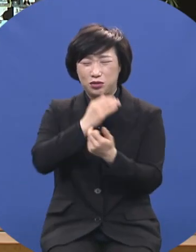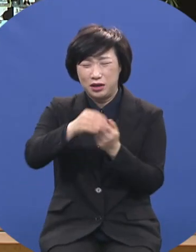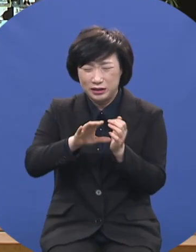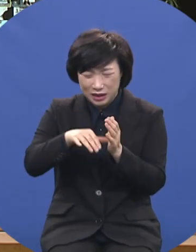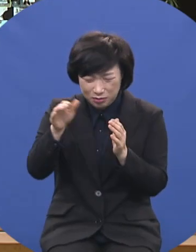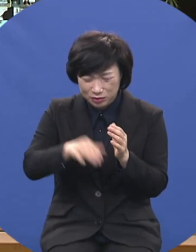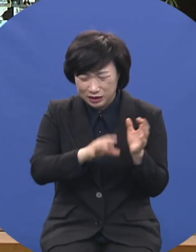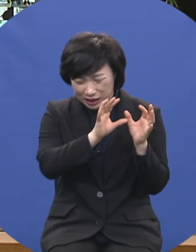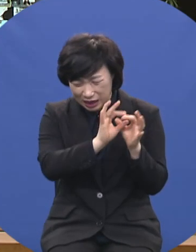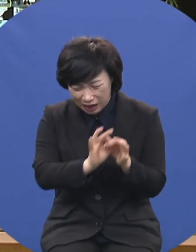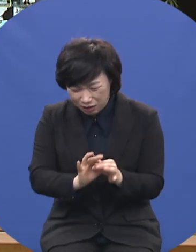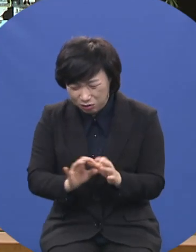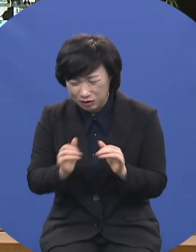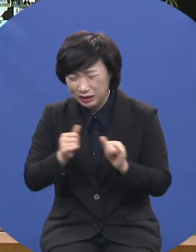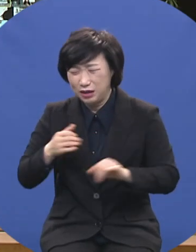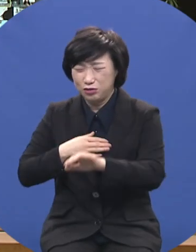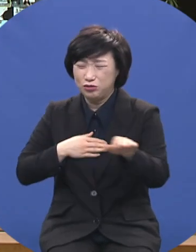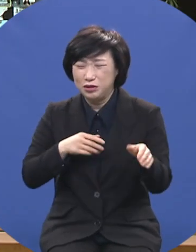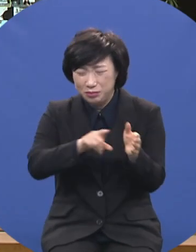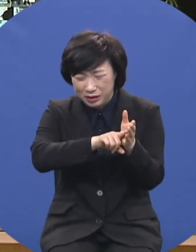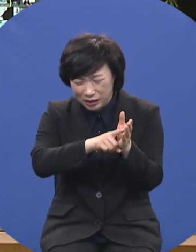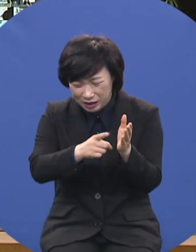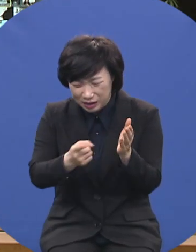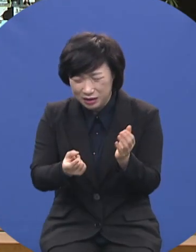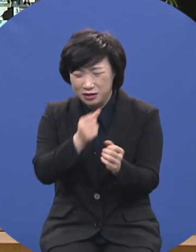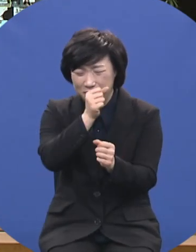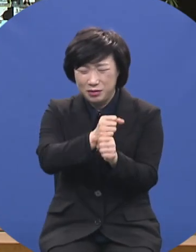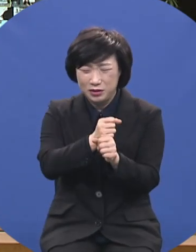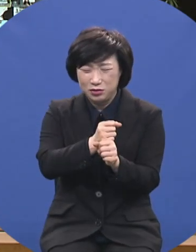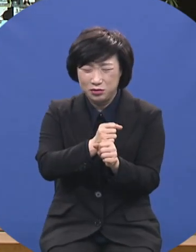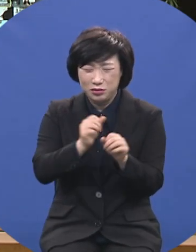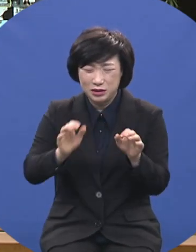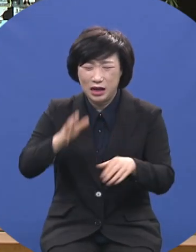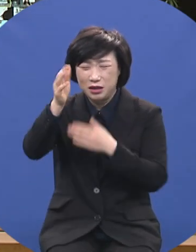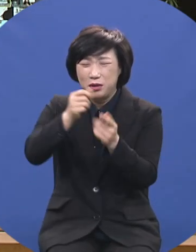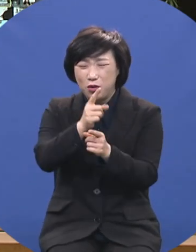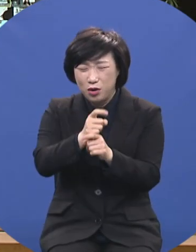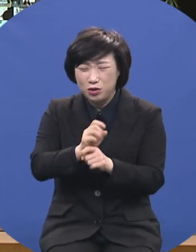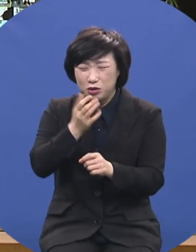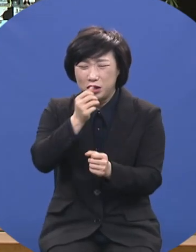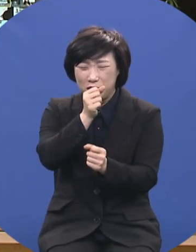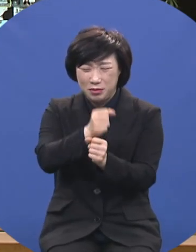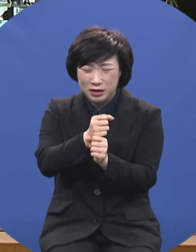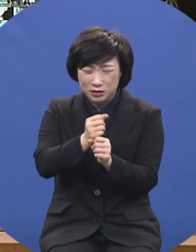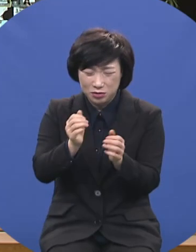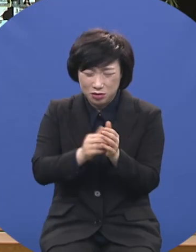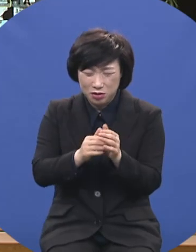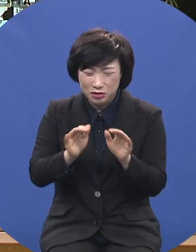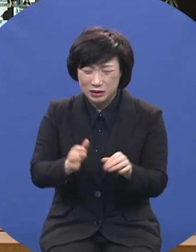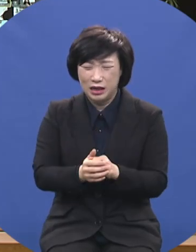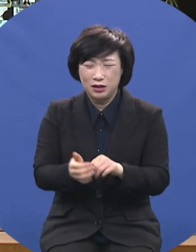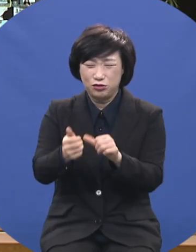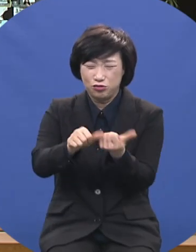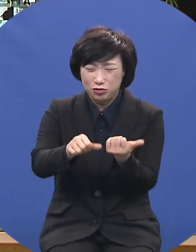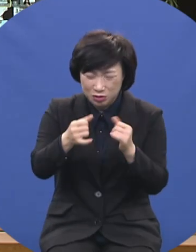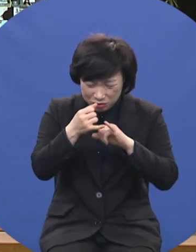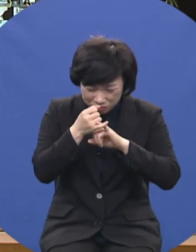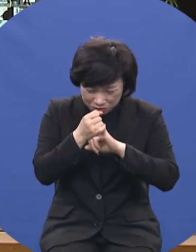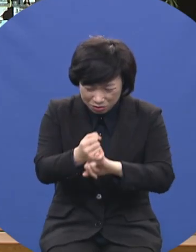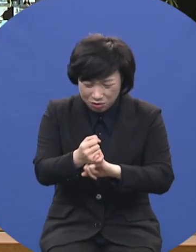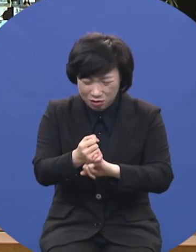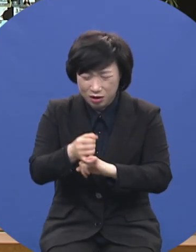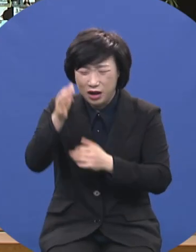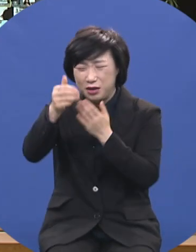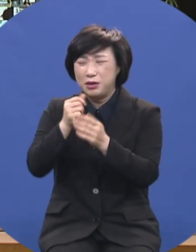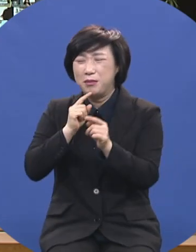에덴에서부터 계속 인간을 믿음에서 떠나게 만들고 하나님의 원수가 되게 만들고 정령 죽으리다